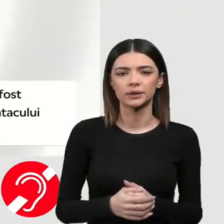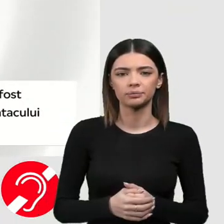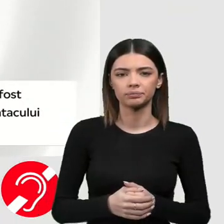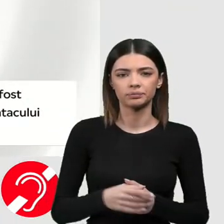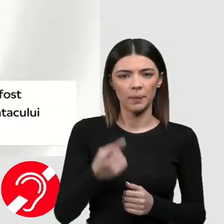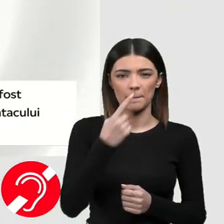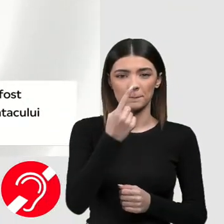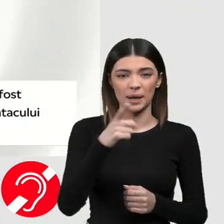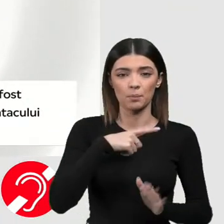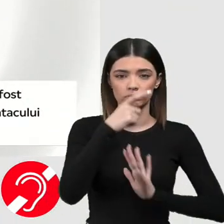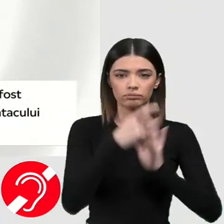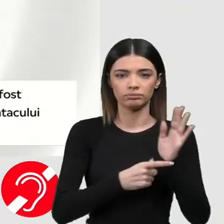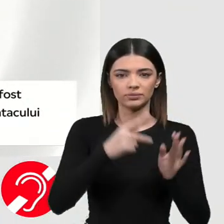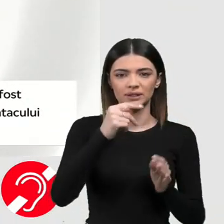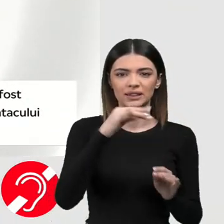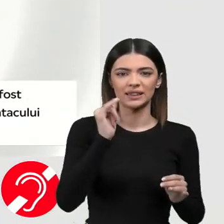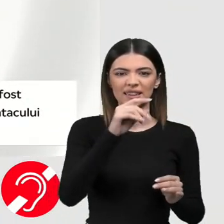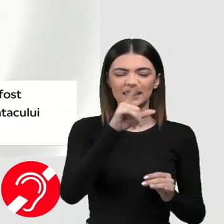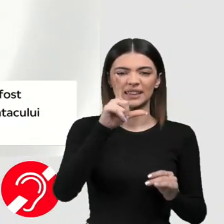ucrainieni.